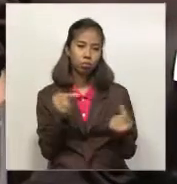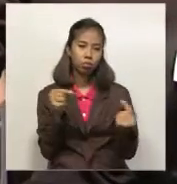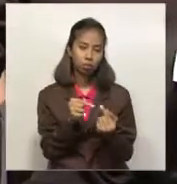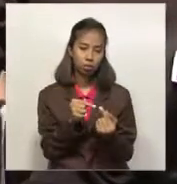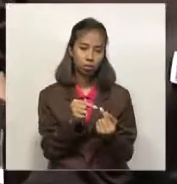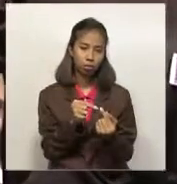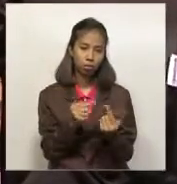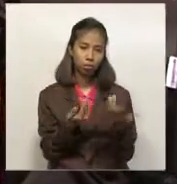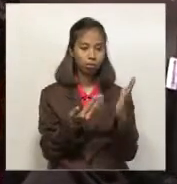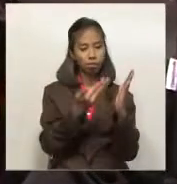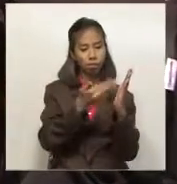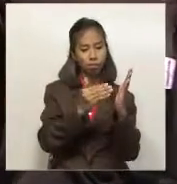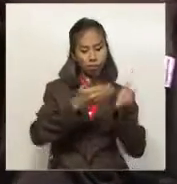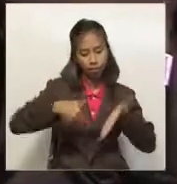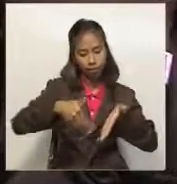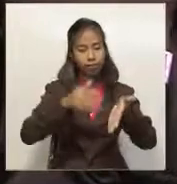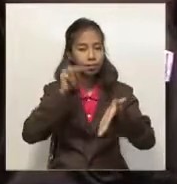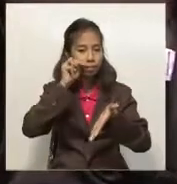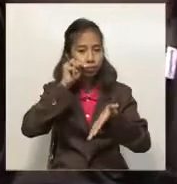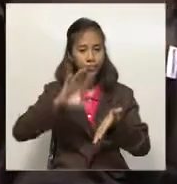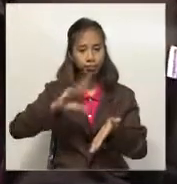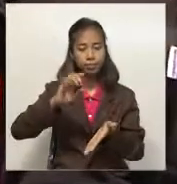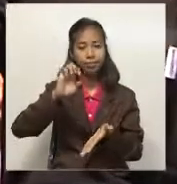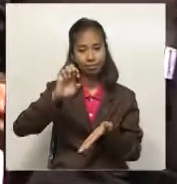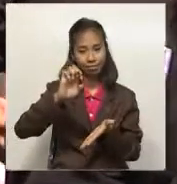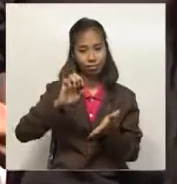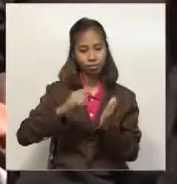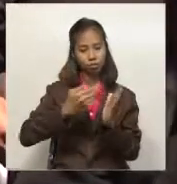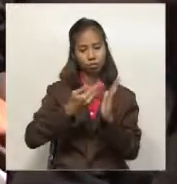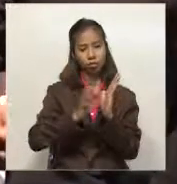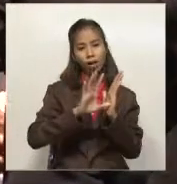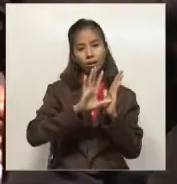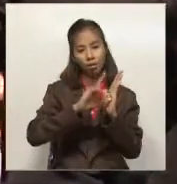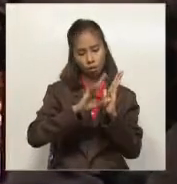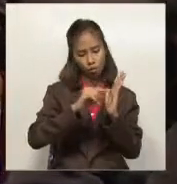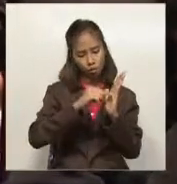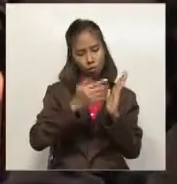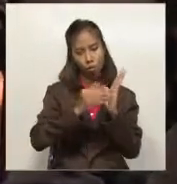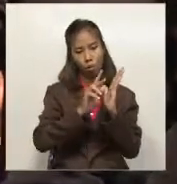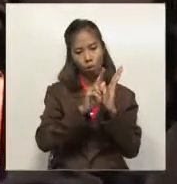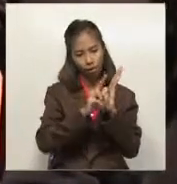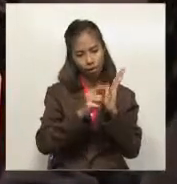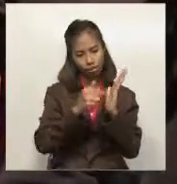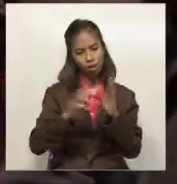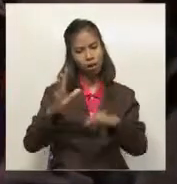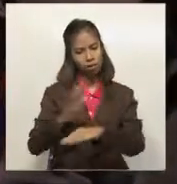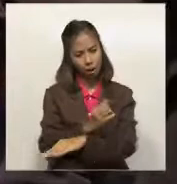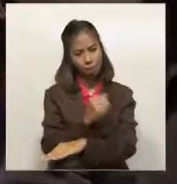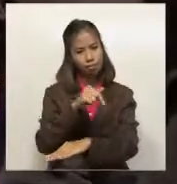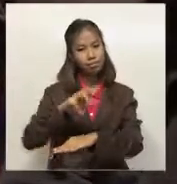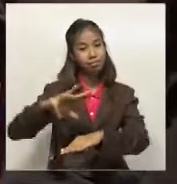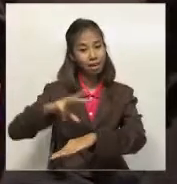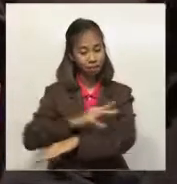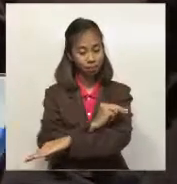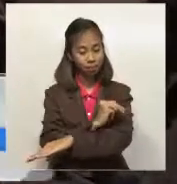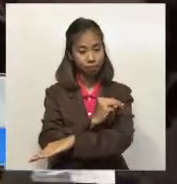ของลุ่มน้ำชีตอนบนนับตั้งแต่จังหวัดชัยภูมิลงมาขอนแก่นและต่อเนื่องไปมหาสารคามเนี่ยปริมาณน้